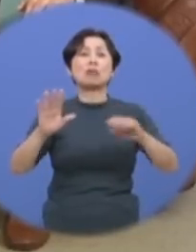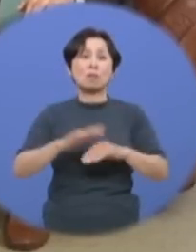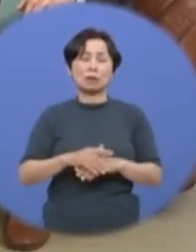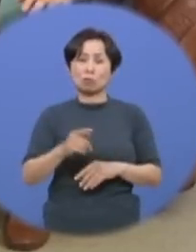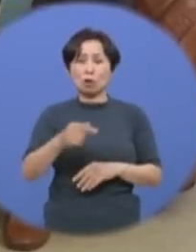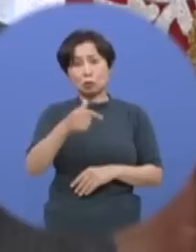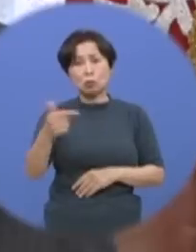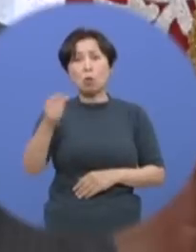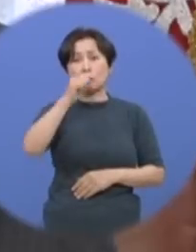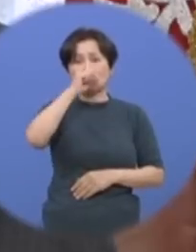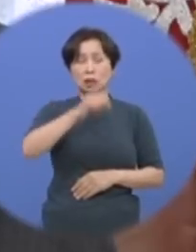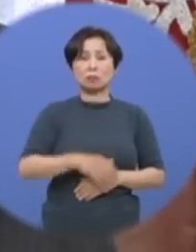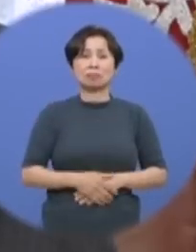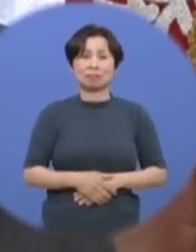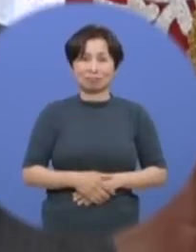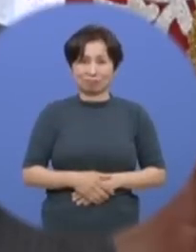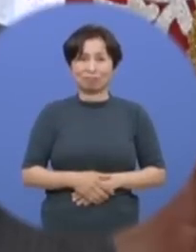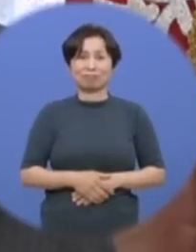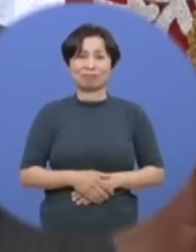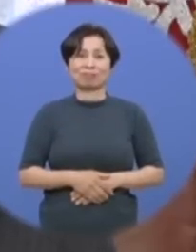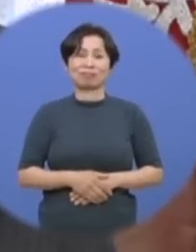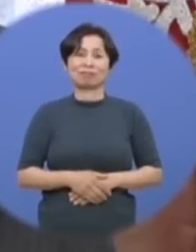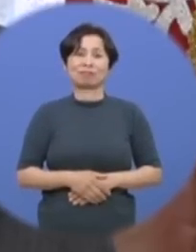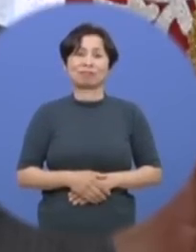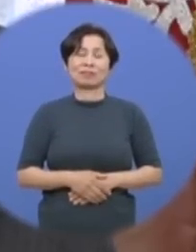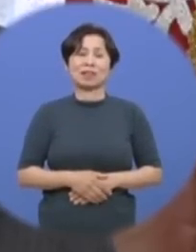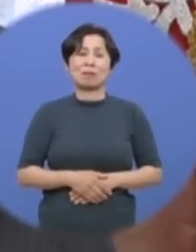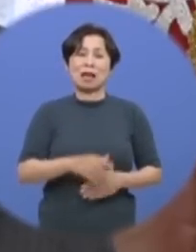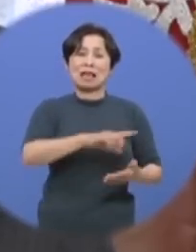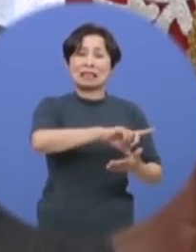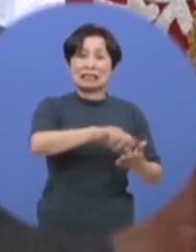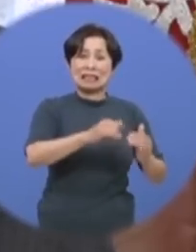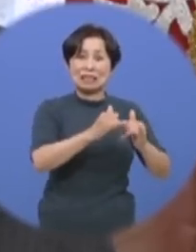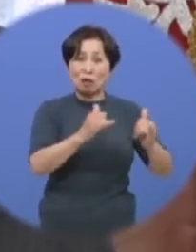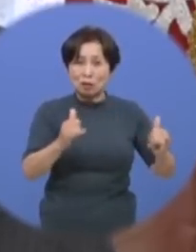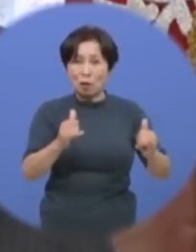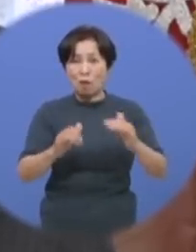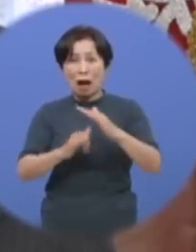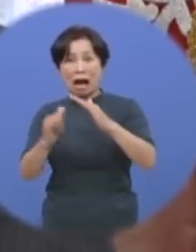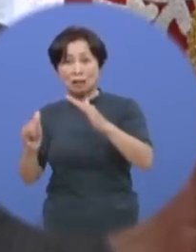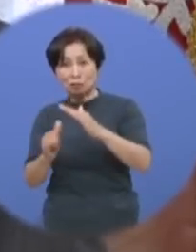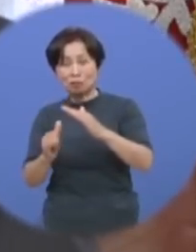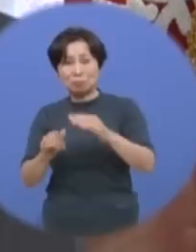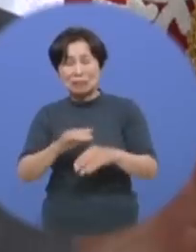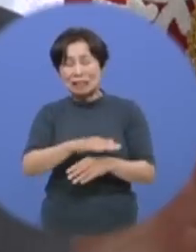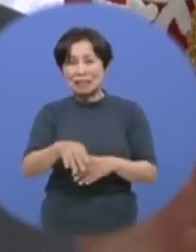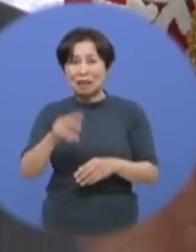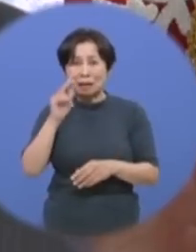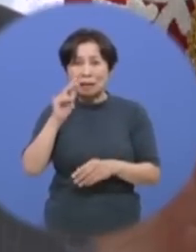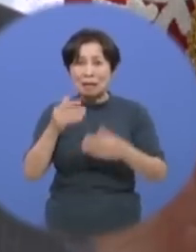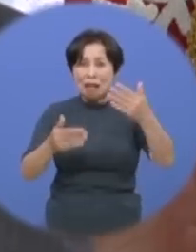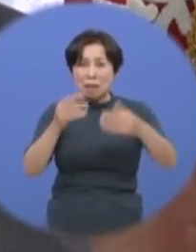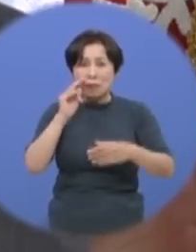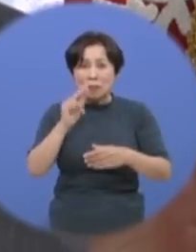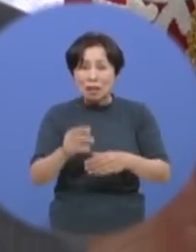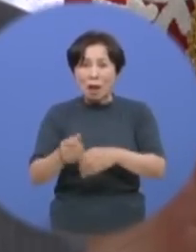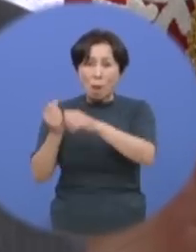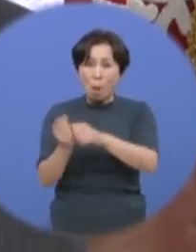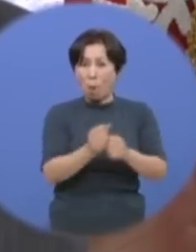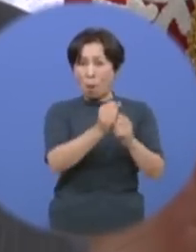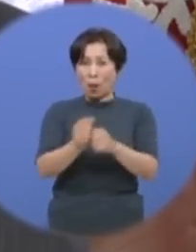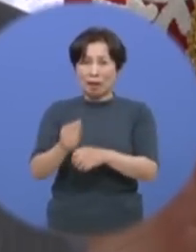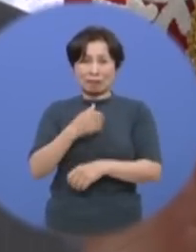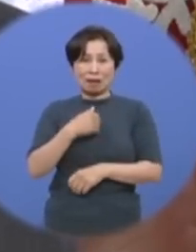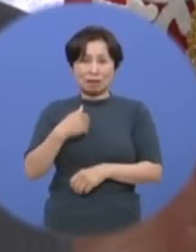ねで少なくともあの地域の人とか家族とかみんな見て応援できるようなねそういう雰囲気をつくっている家のは